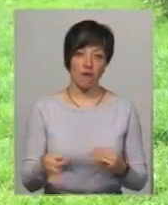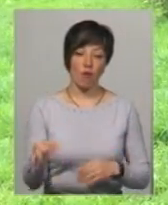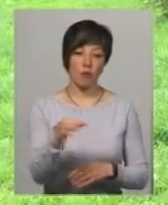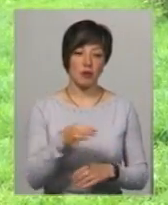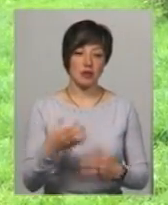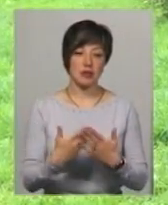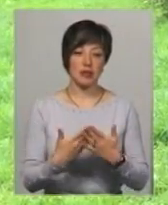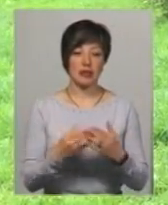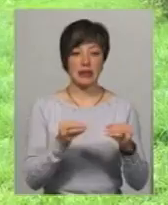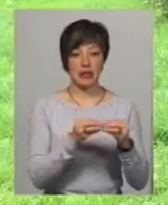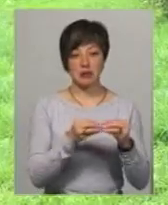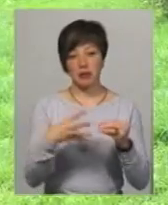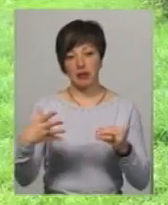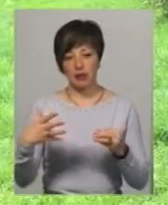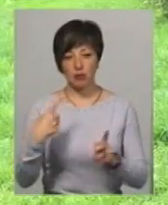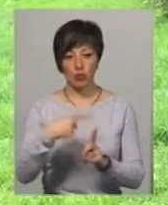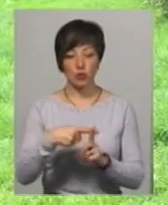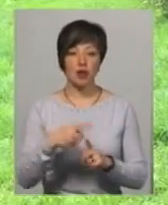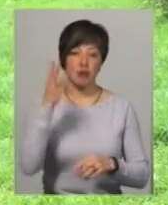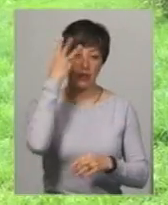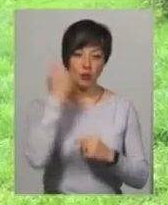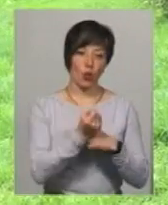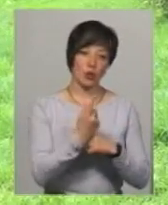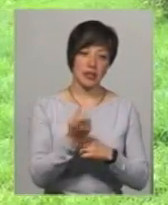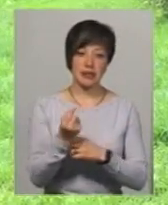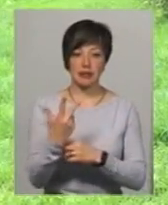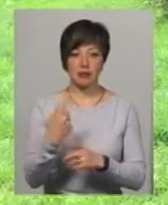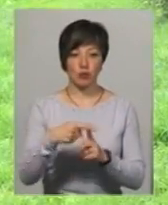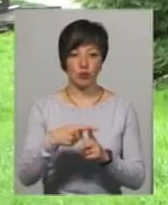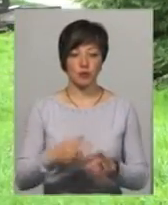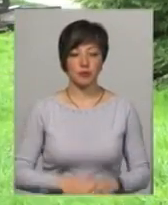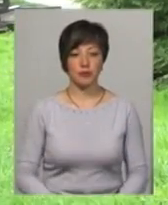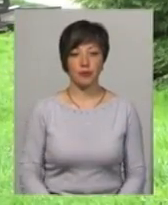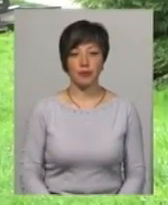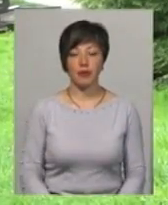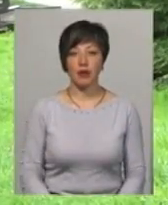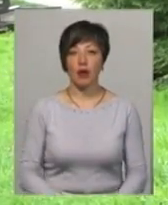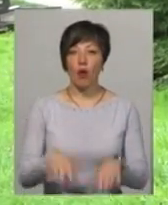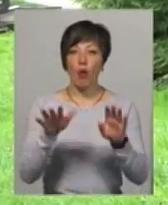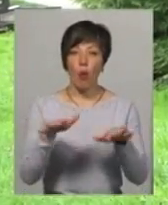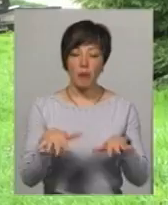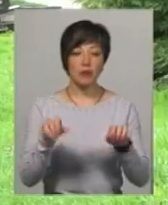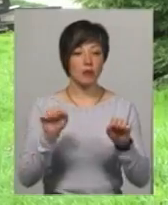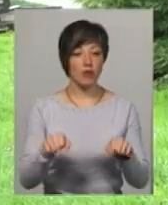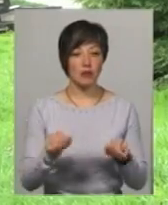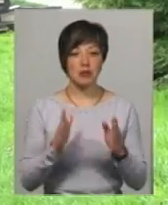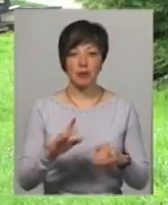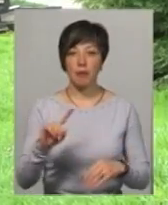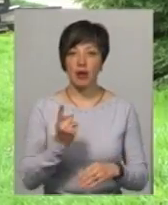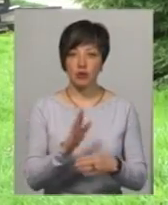області 10-15 і в обласному центрі 11-13 градусів тепла. Опади ймовірні ще тільки в